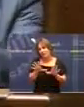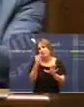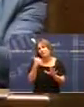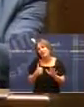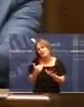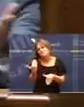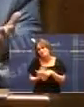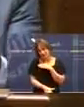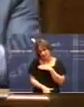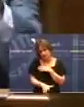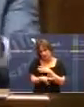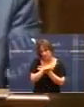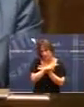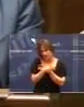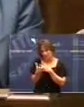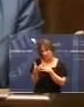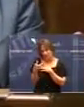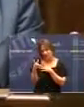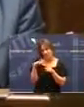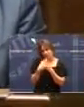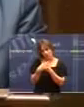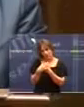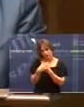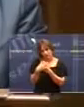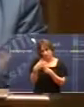que no hagi descafeïnat, que hagi cafè, cafè.